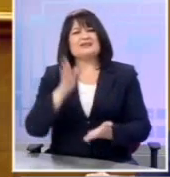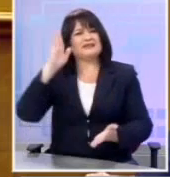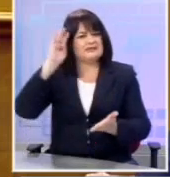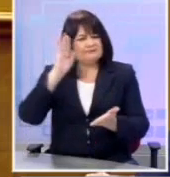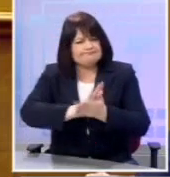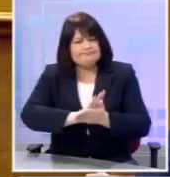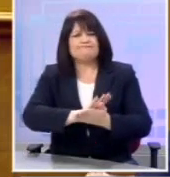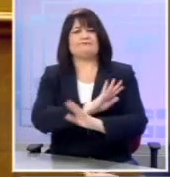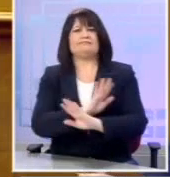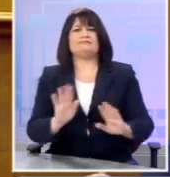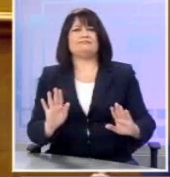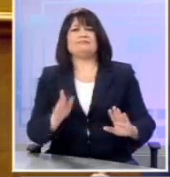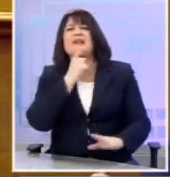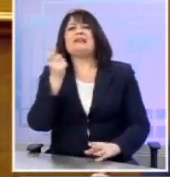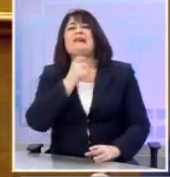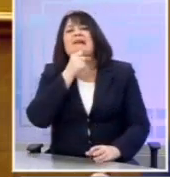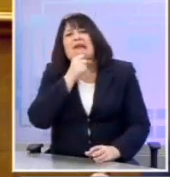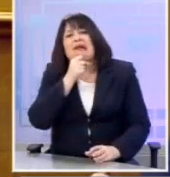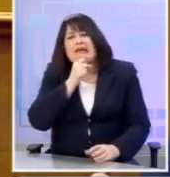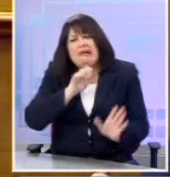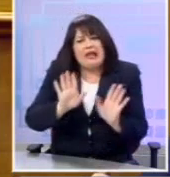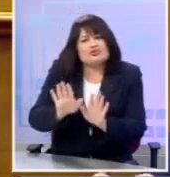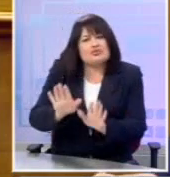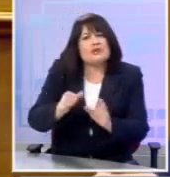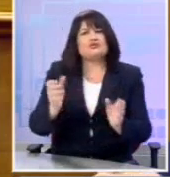και την εγκατάλειψη των ηλικιωμένων πολιτών στο έλεος της κρίσης?